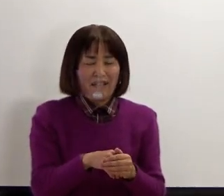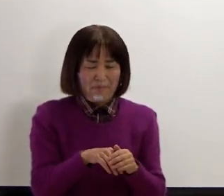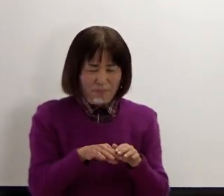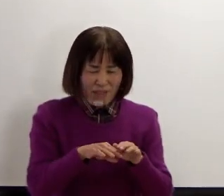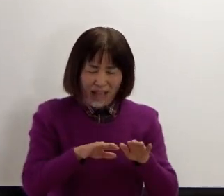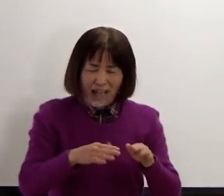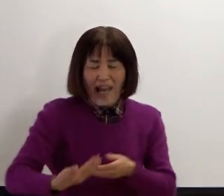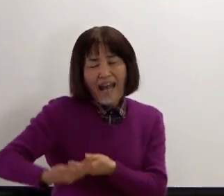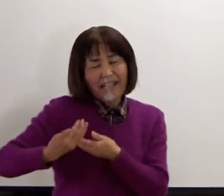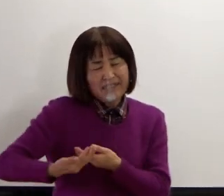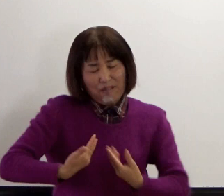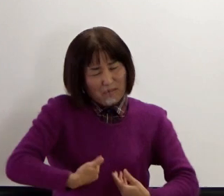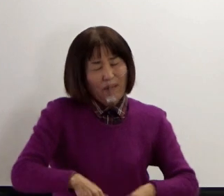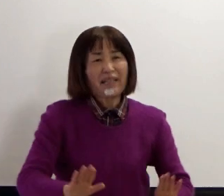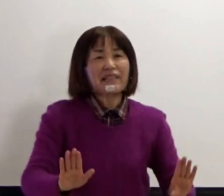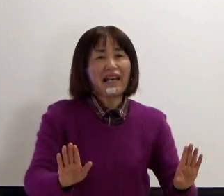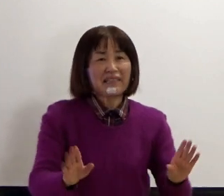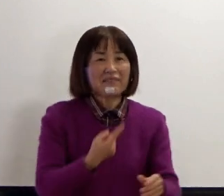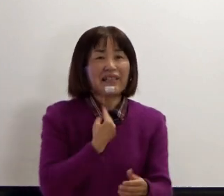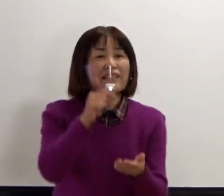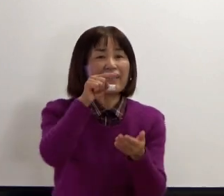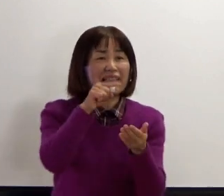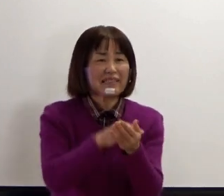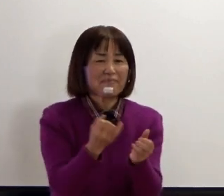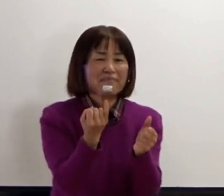この子供ができないと